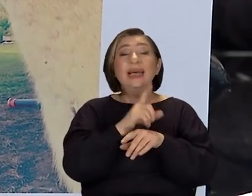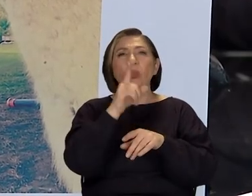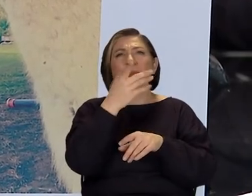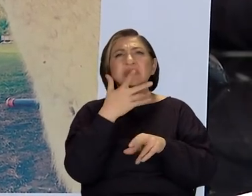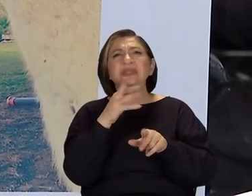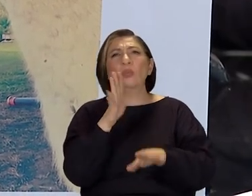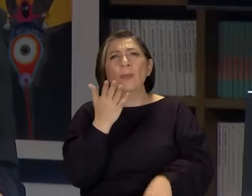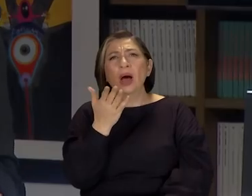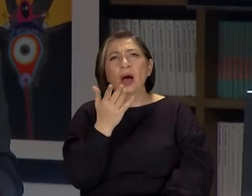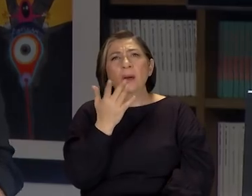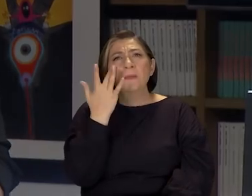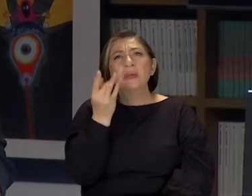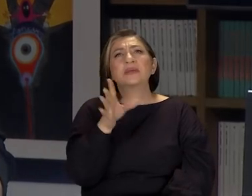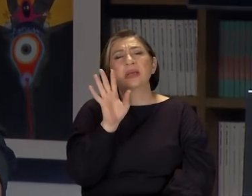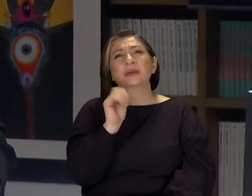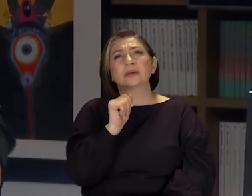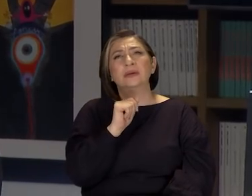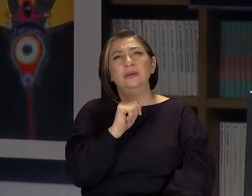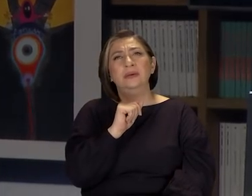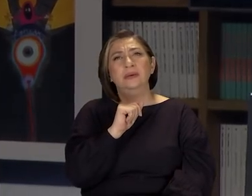değil. Evet. Yani epey lama.